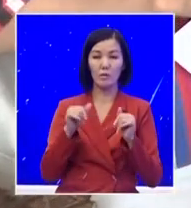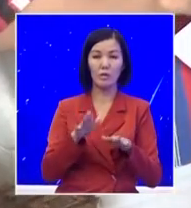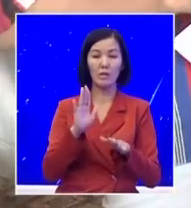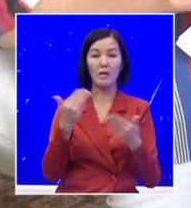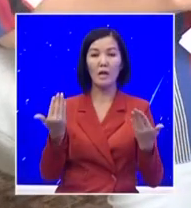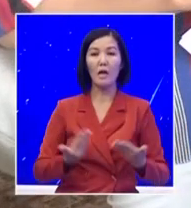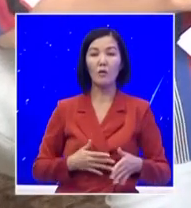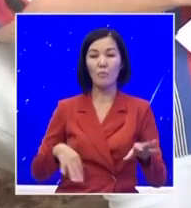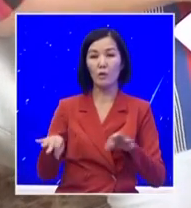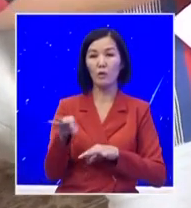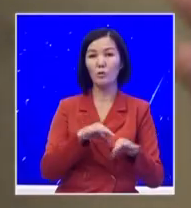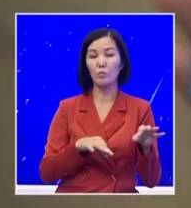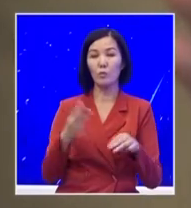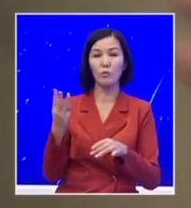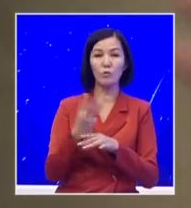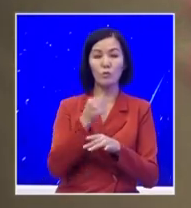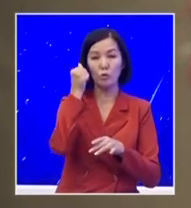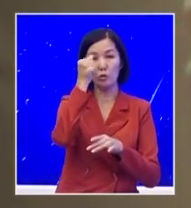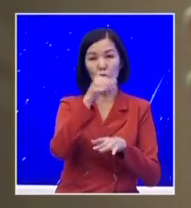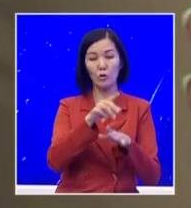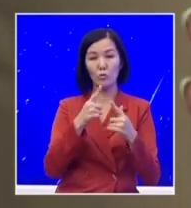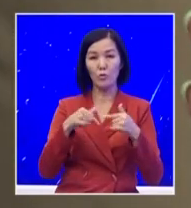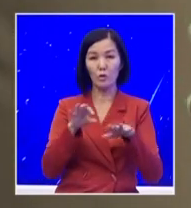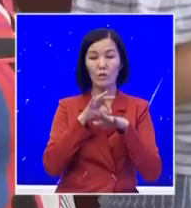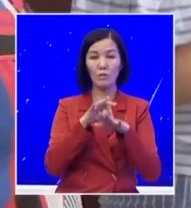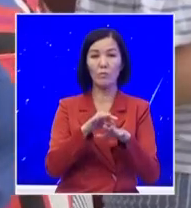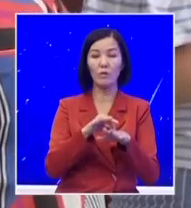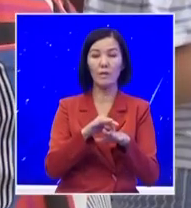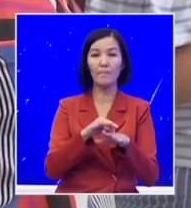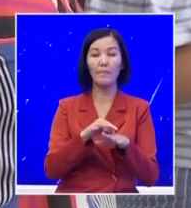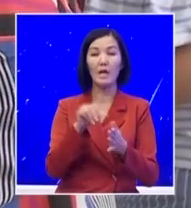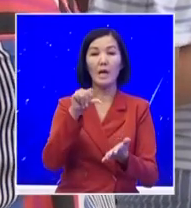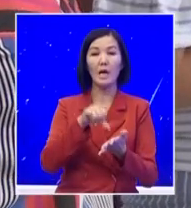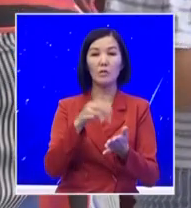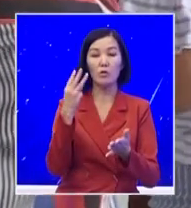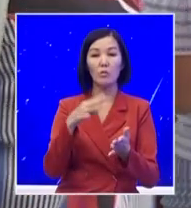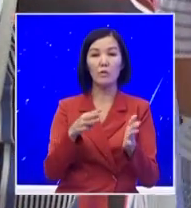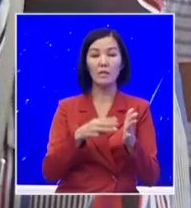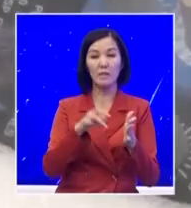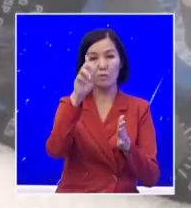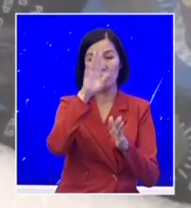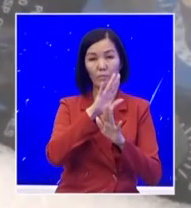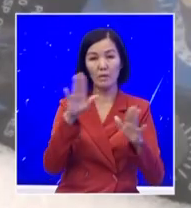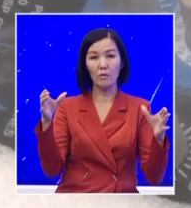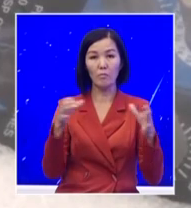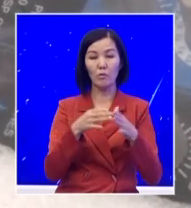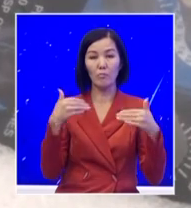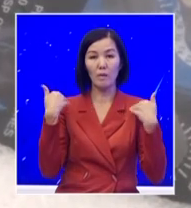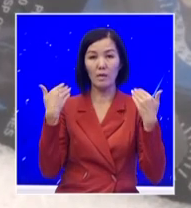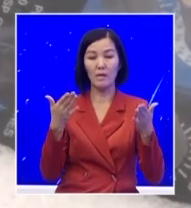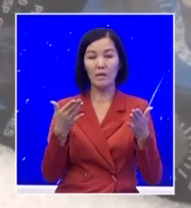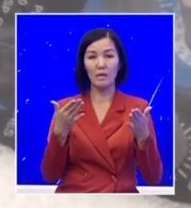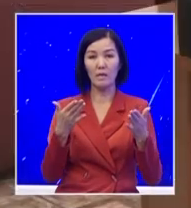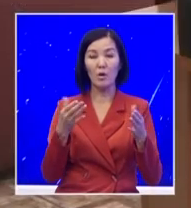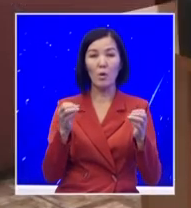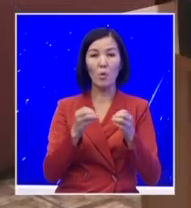Әлеуметтік жобалардың жәрменкесі биыл 3-ші жыл қатарынан ұйымдастырылыпты. Бұл жолы қатысуға 38 үкіметтік емес ұйым өтініш берген,